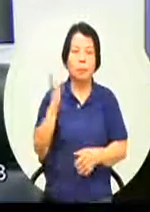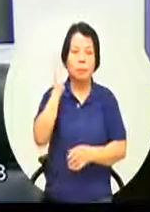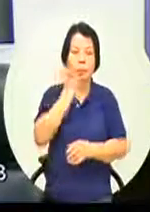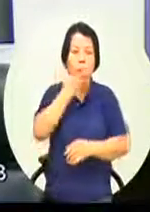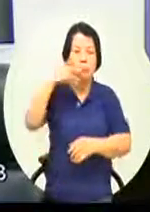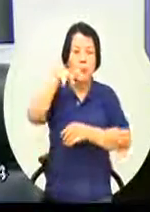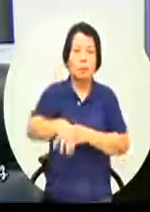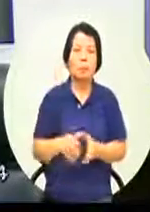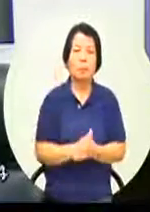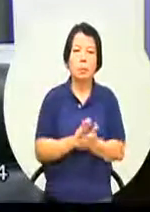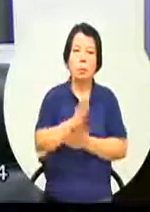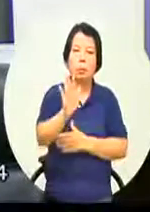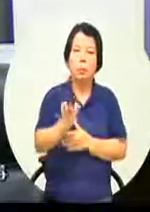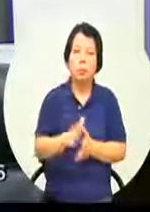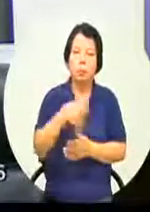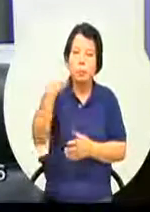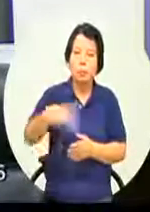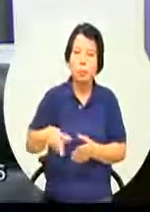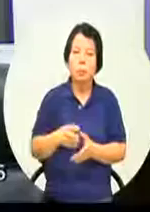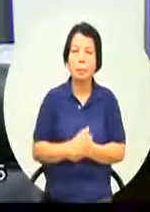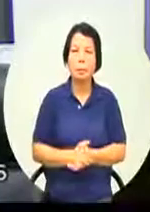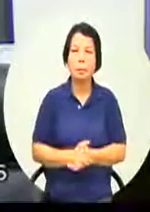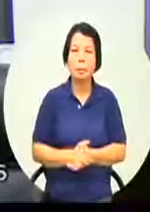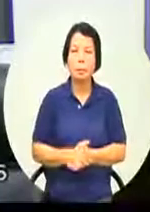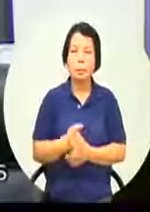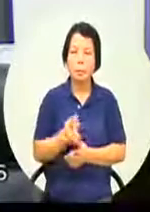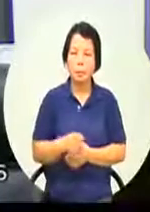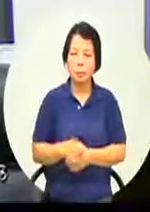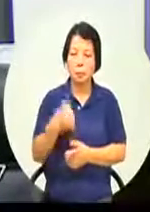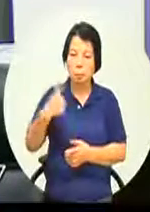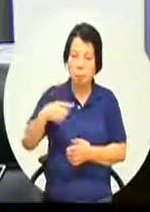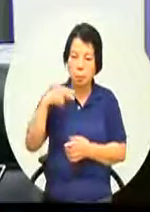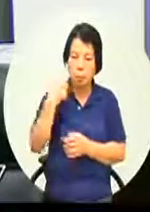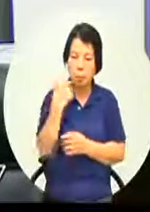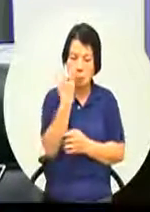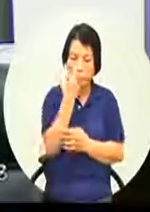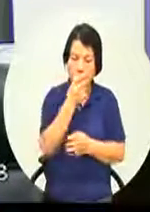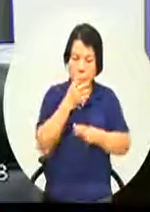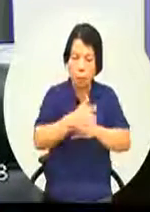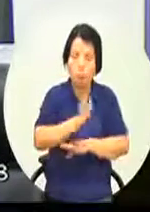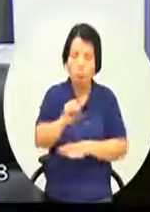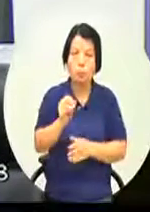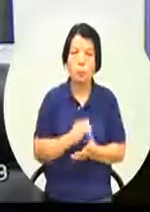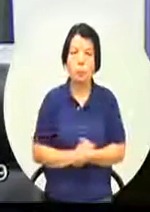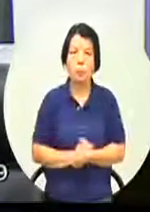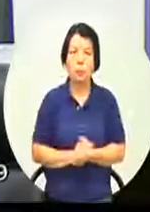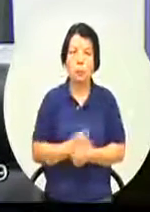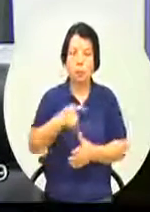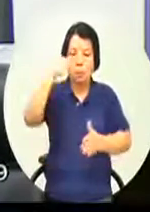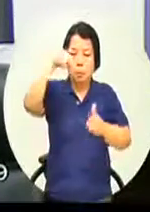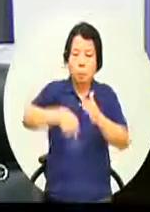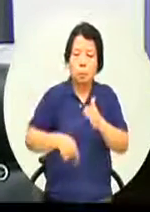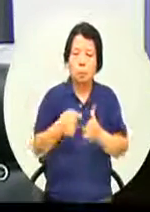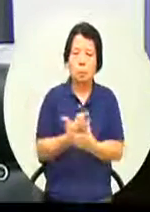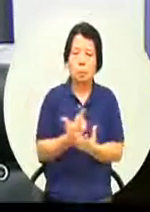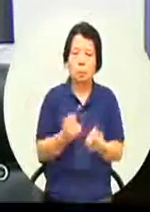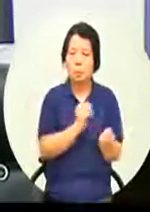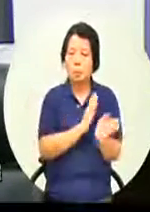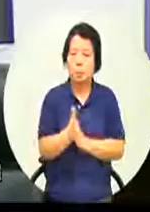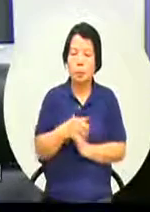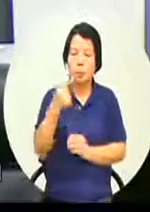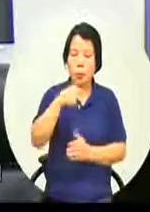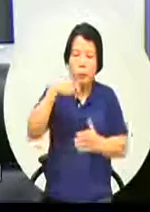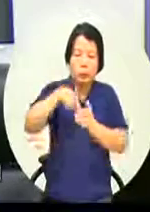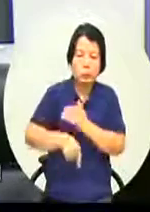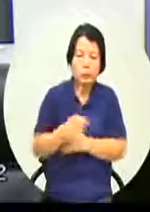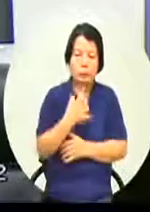我不晓得后来还有没有，哦，再有再去看过，哦，那深度，哦，在当下是没有办法去预测的，